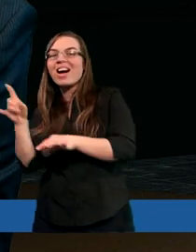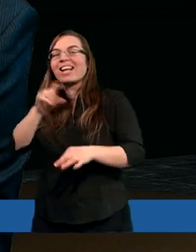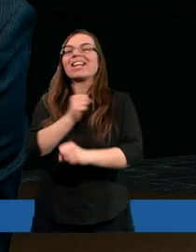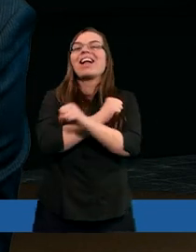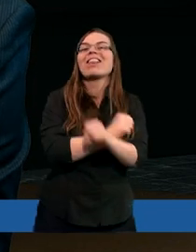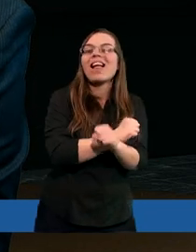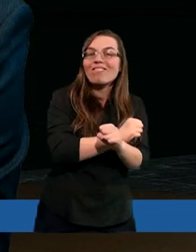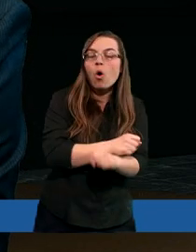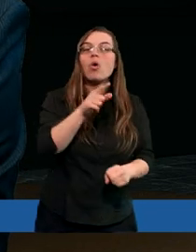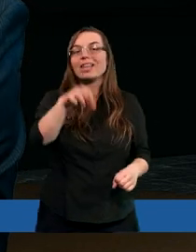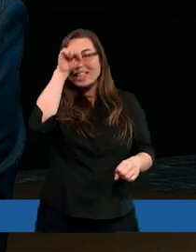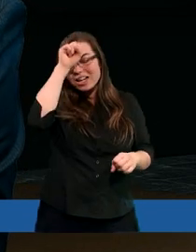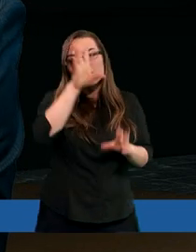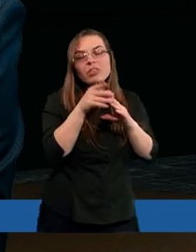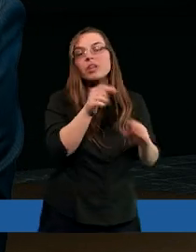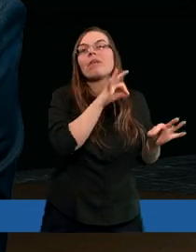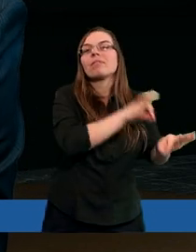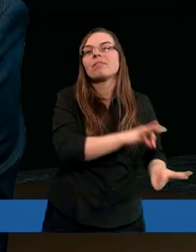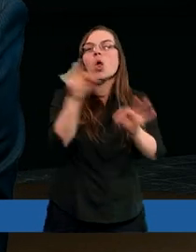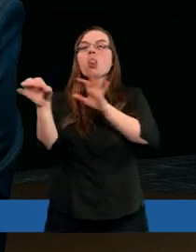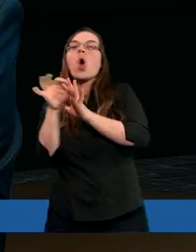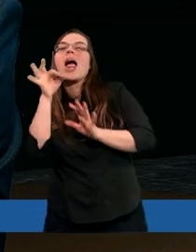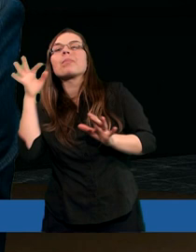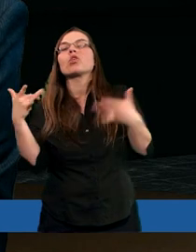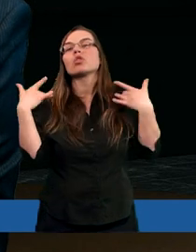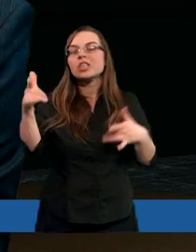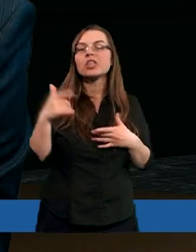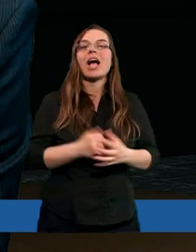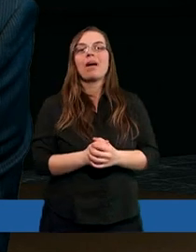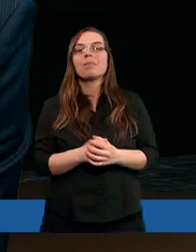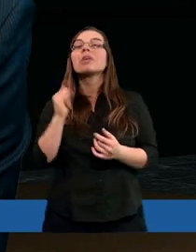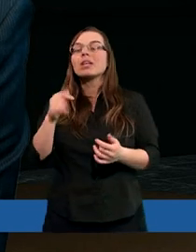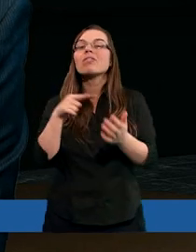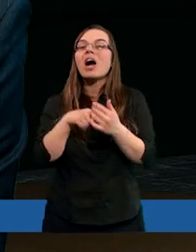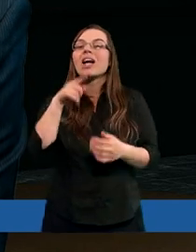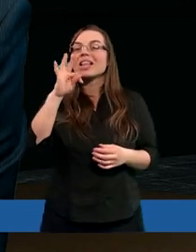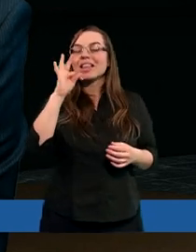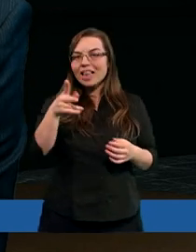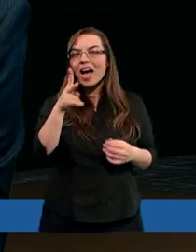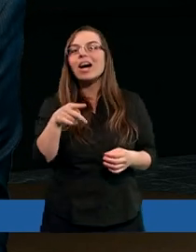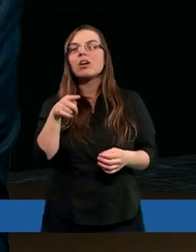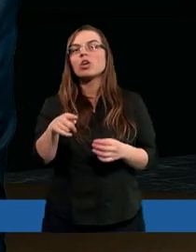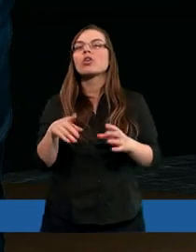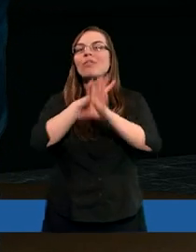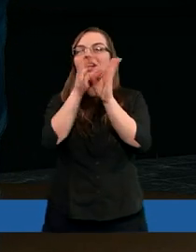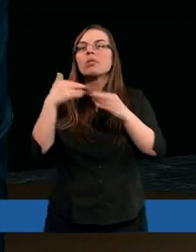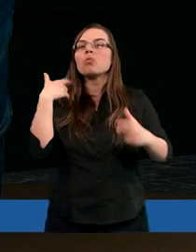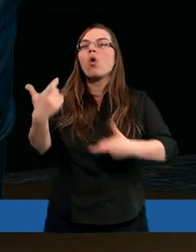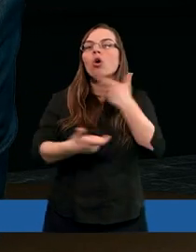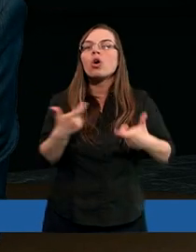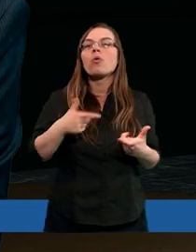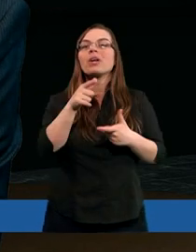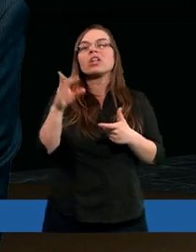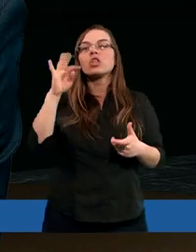jak było wcześniej, niewoli egipskiej, potem z niewoli babilońskiej, teraz niewoli rzymskiej. i tak rozumieli wszyscy,